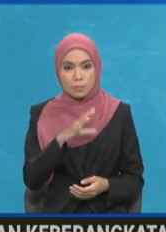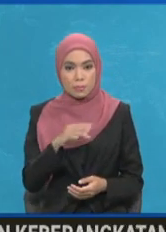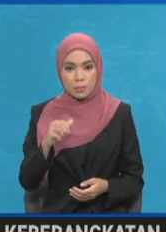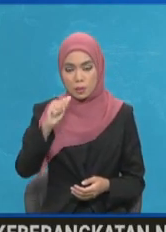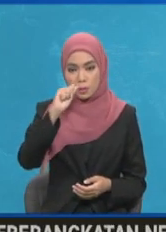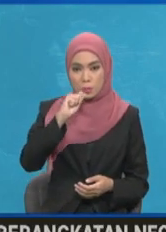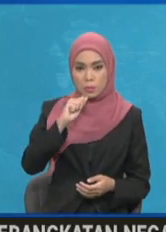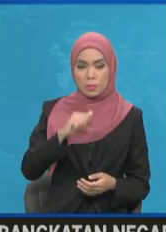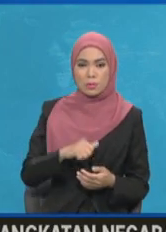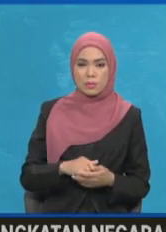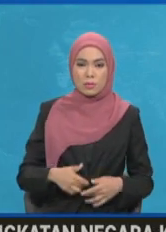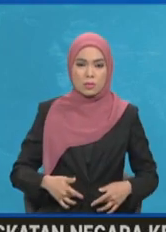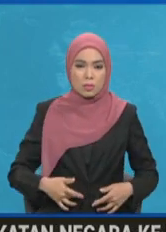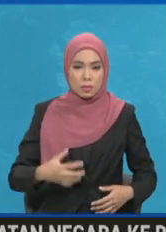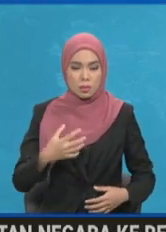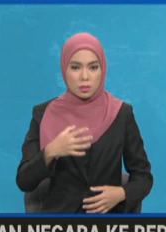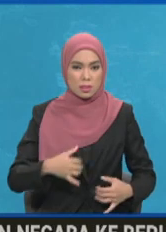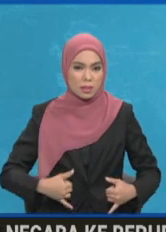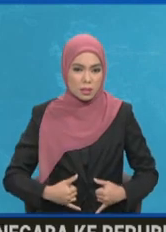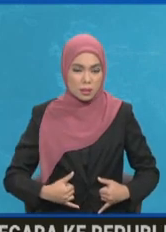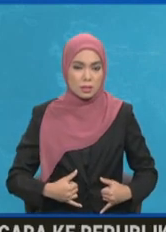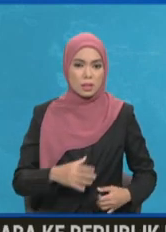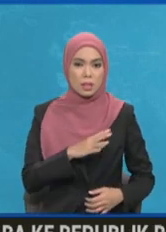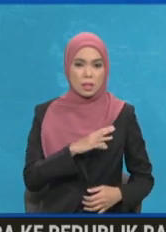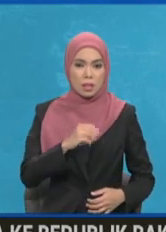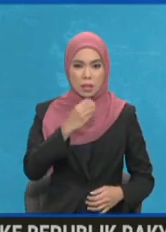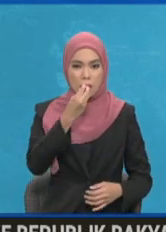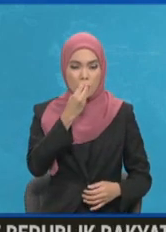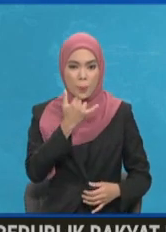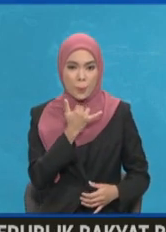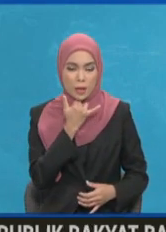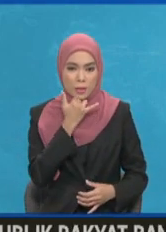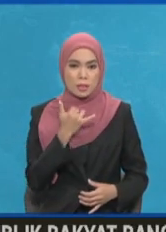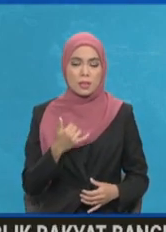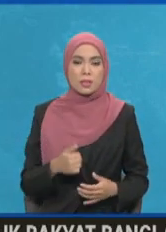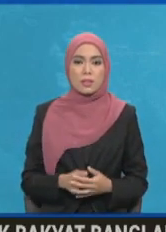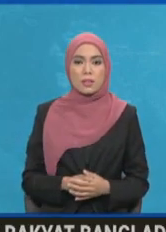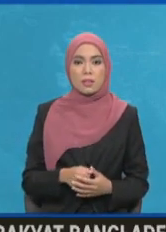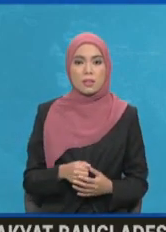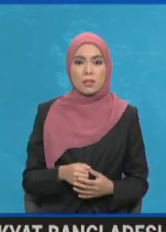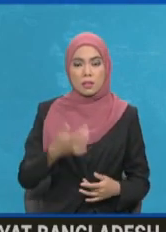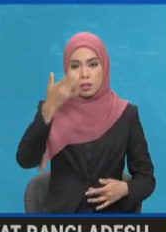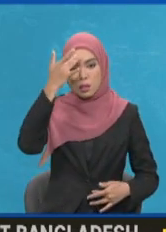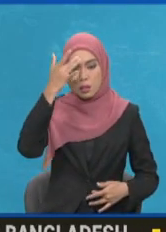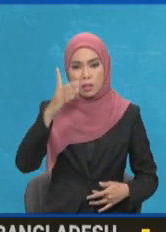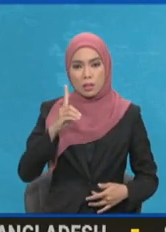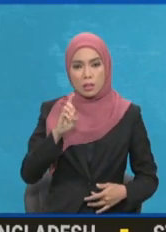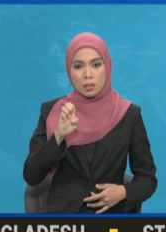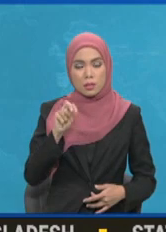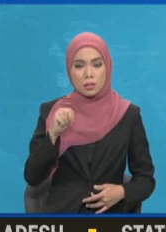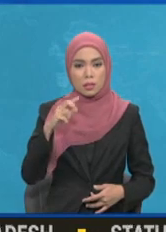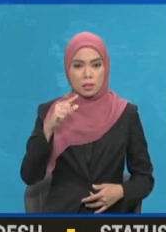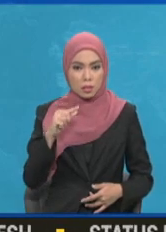kolera jeret beret keracunan makanan dan penyakit-penyakit bawaan vektor seperti demam tinggi dan